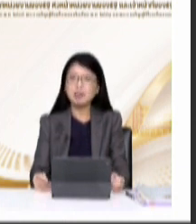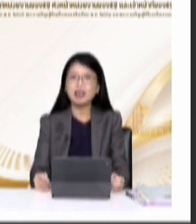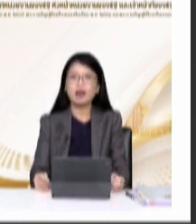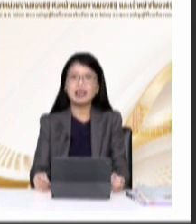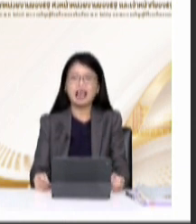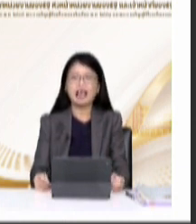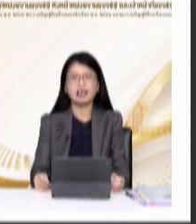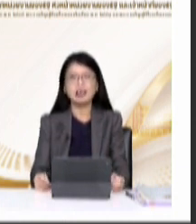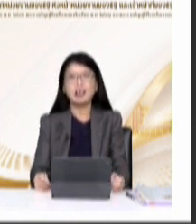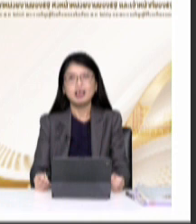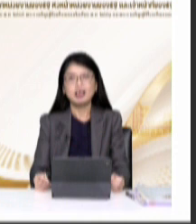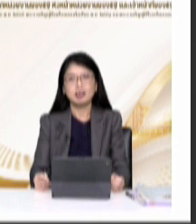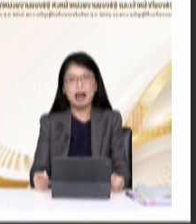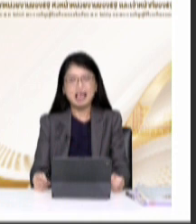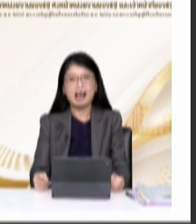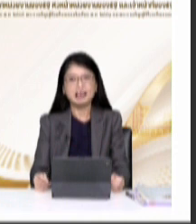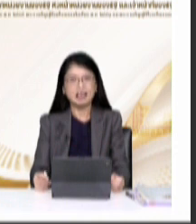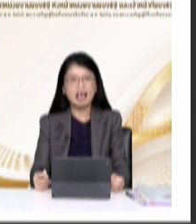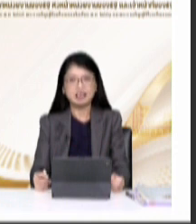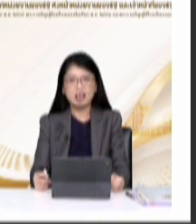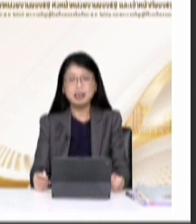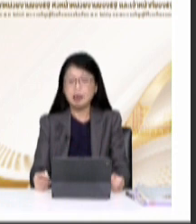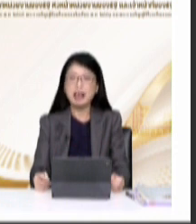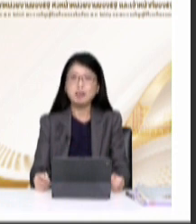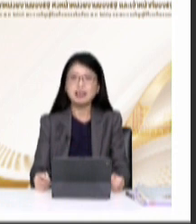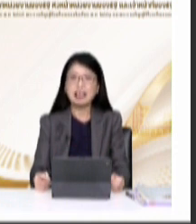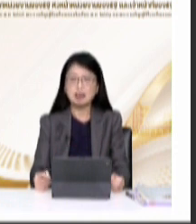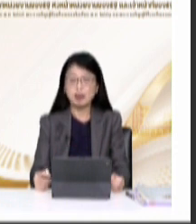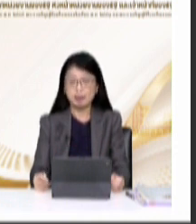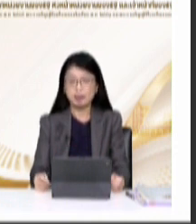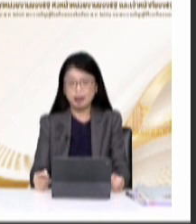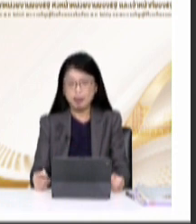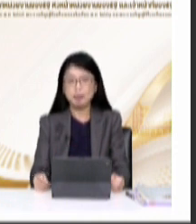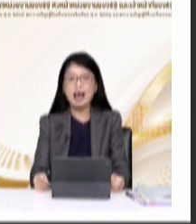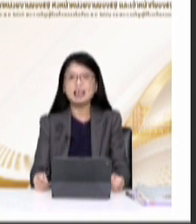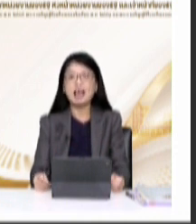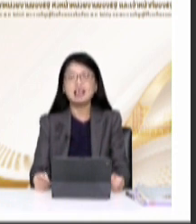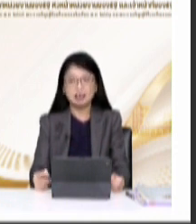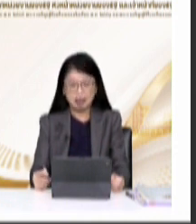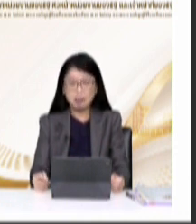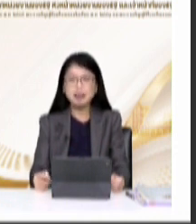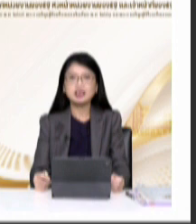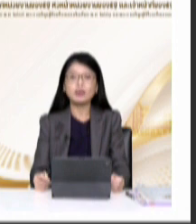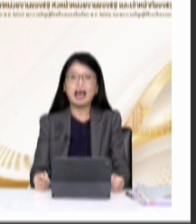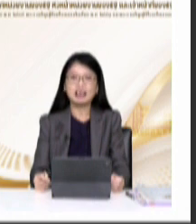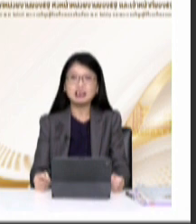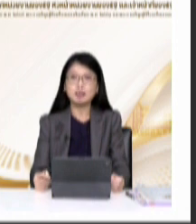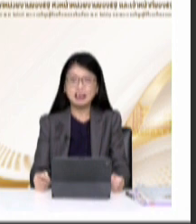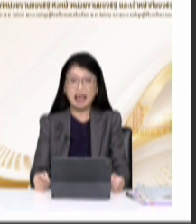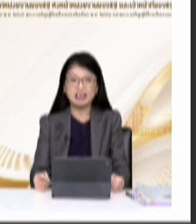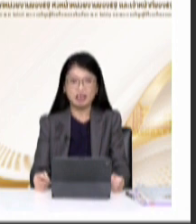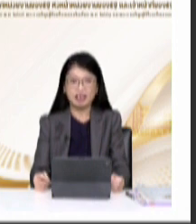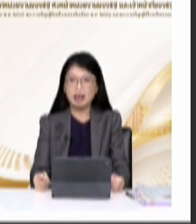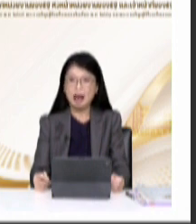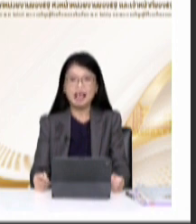านยังมีข้อติดขัดที่บางอย่างเนี่ยท่านอาจจะยังไม่สามารถดำเนินการตามระเบียบได้เนี่ยท่านมีช่องทางที่จะดำเนิน